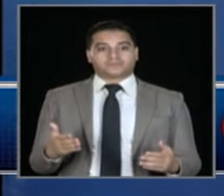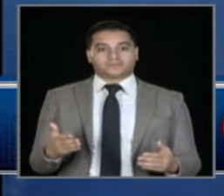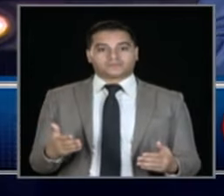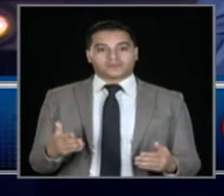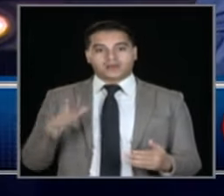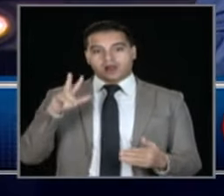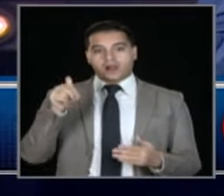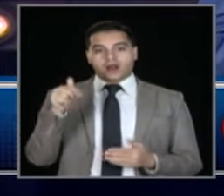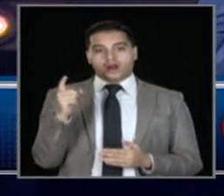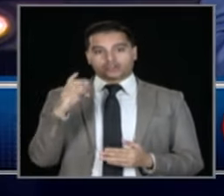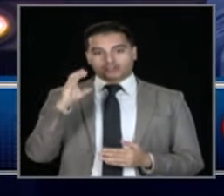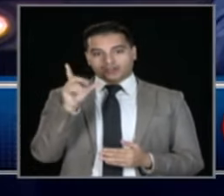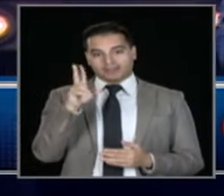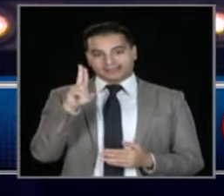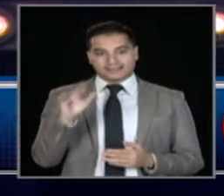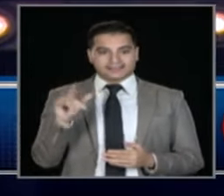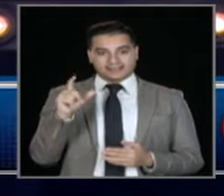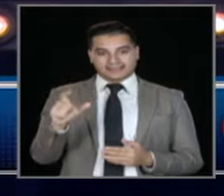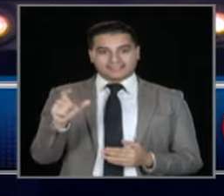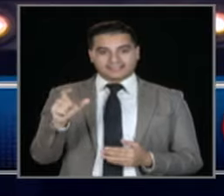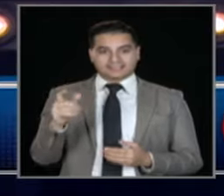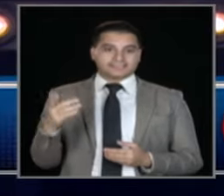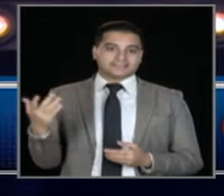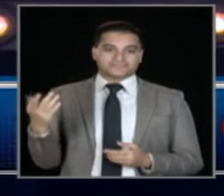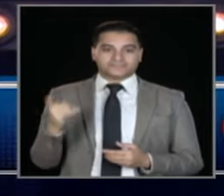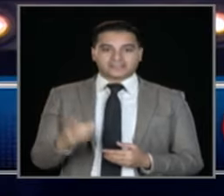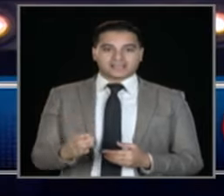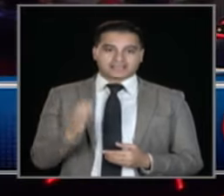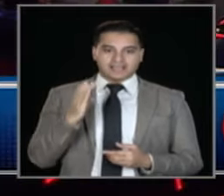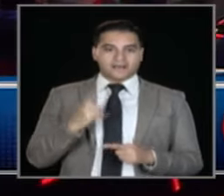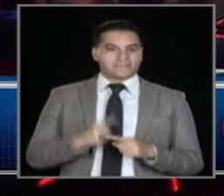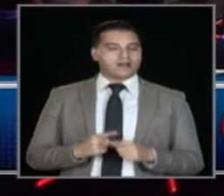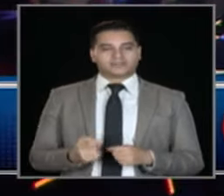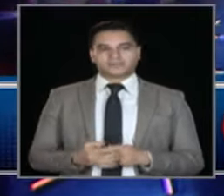الأرجنتين؟ الأرجنتين إجابة خاطئة.